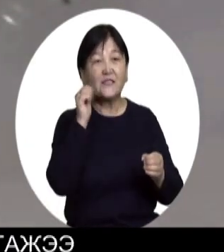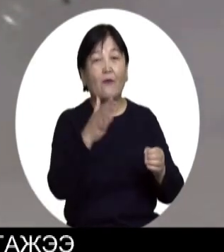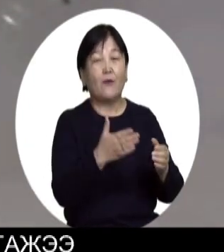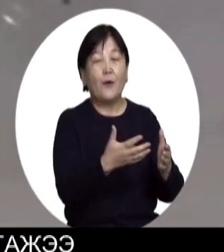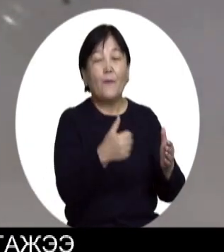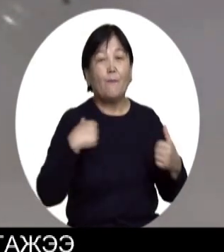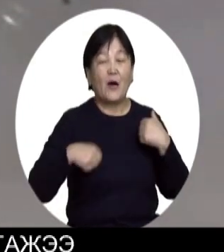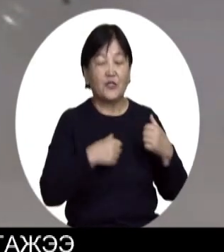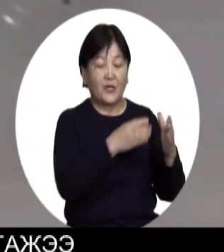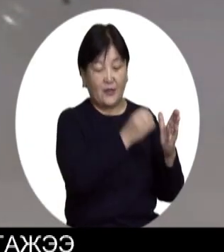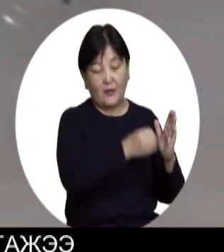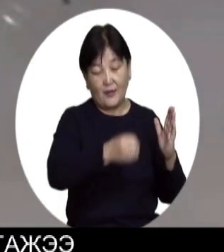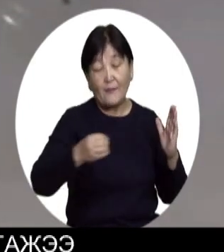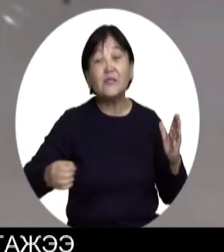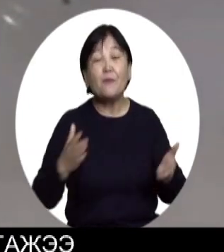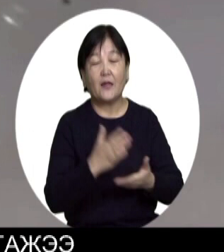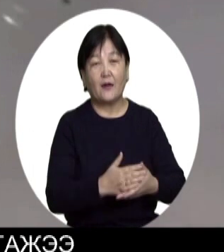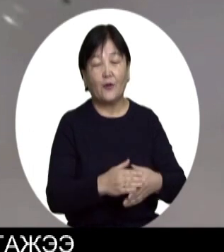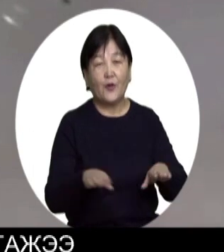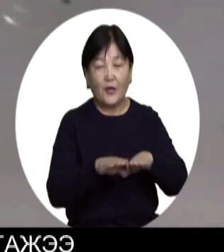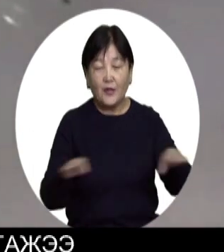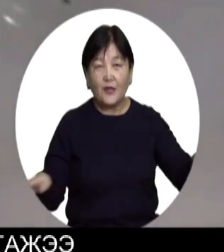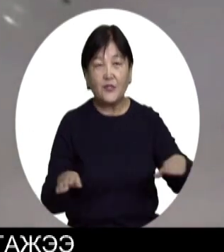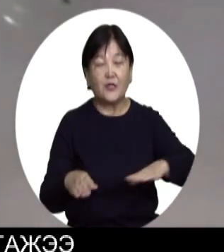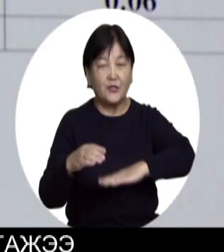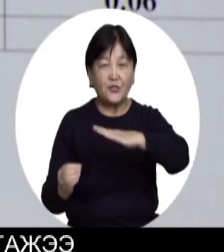За тэгэхээр энэ 5 ялгаатай туршилт хийж байгаа. 5 шил